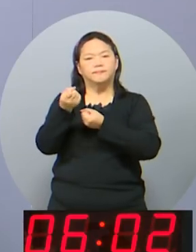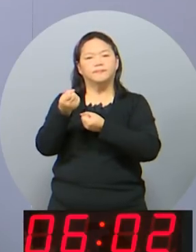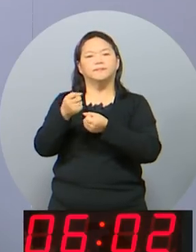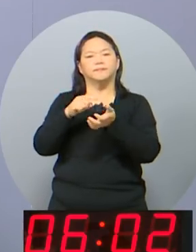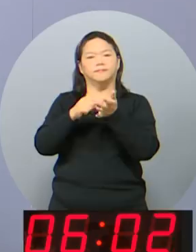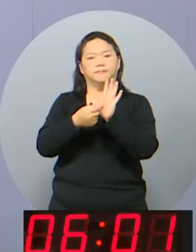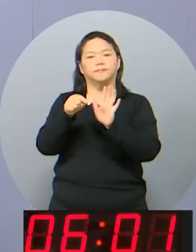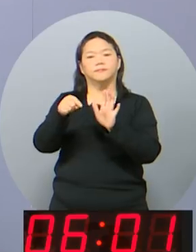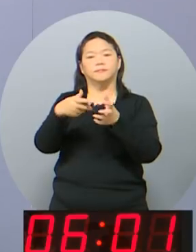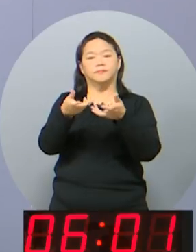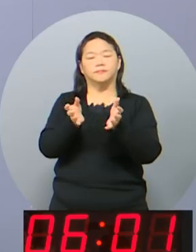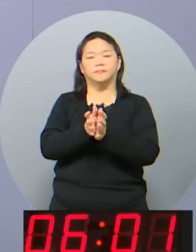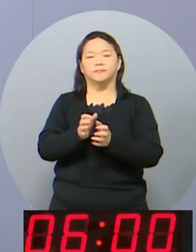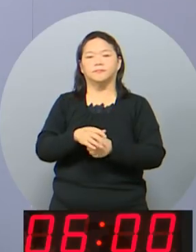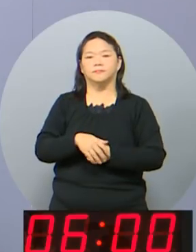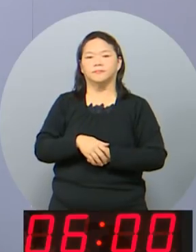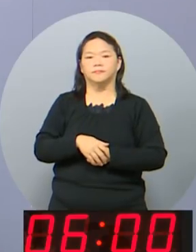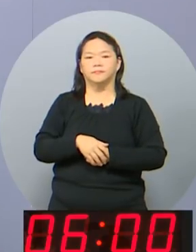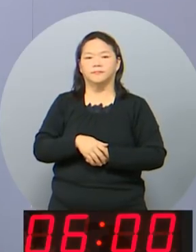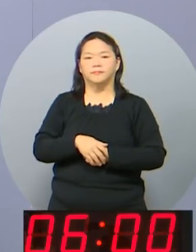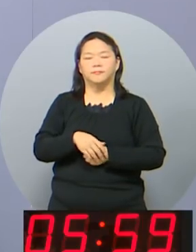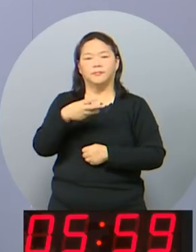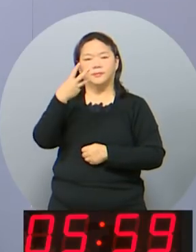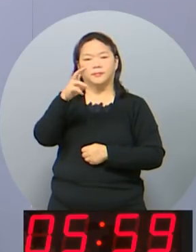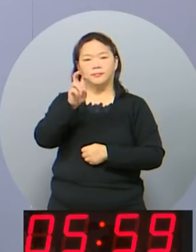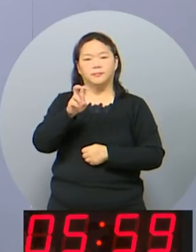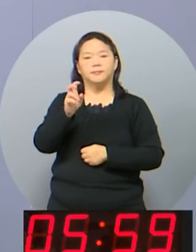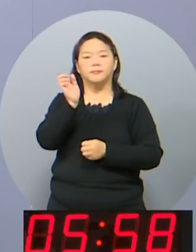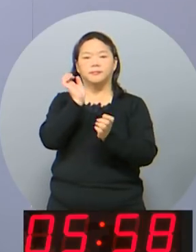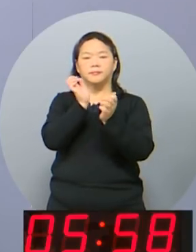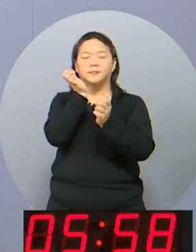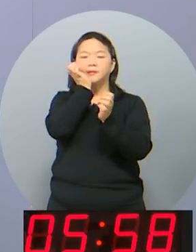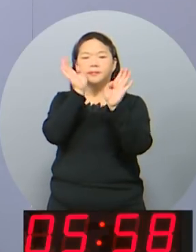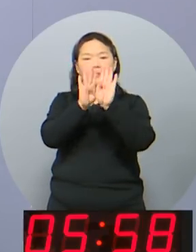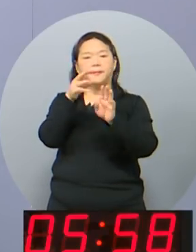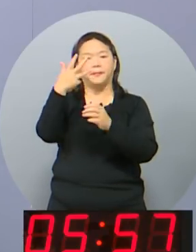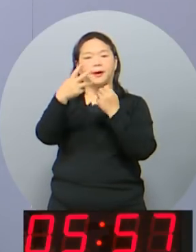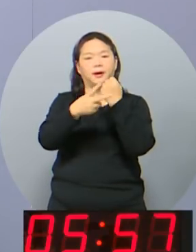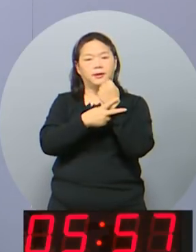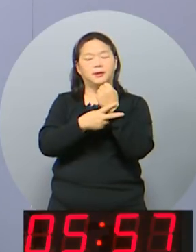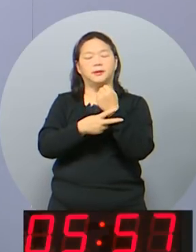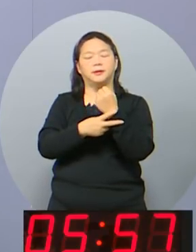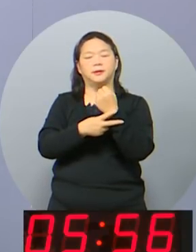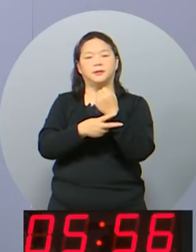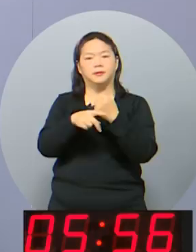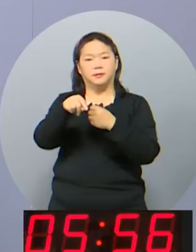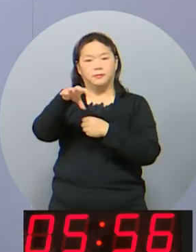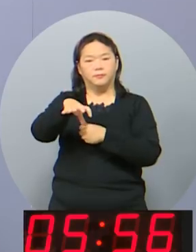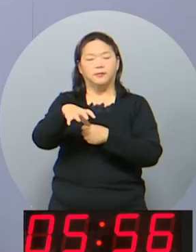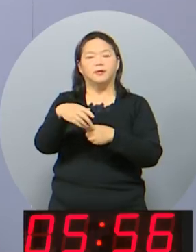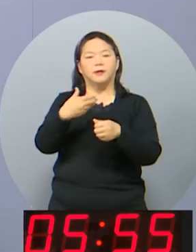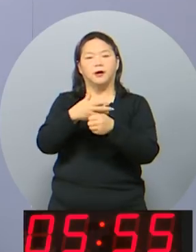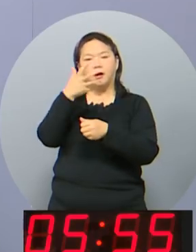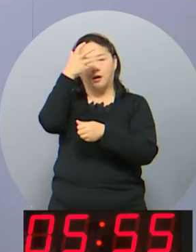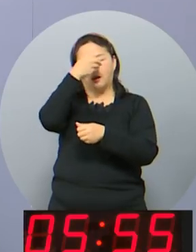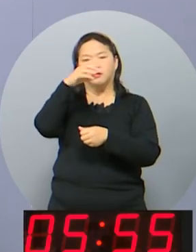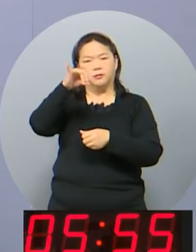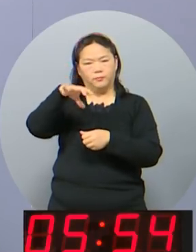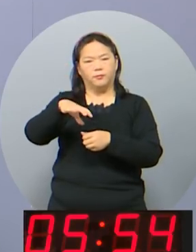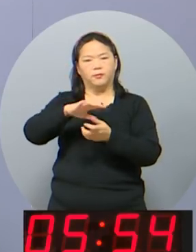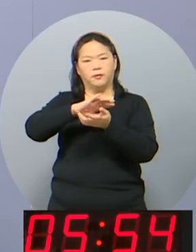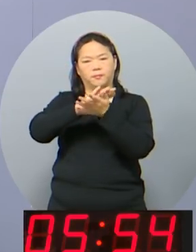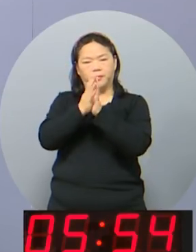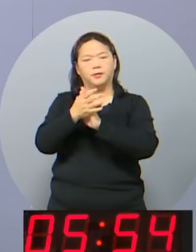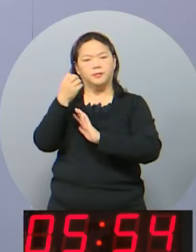的所以在这个三芝、石门、八里地区呢，我们必须要让老城区拥有新风